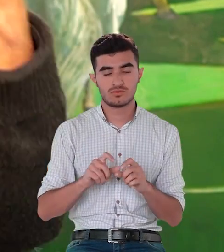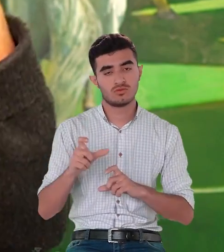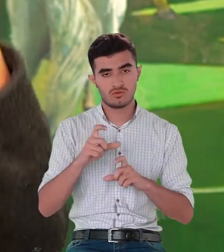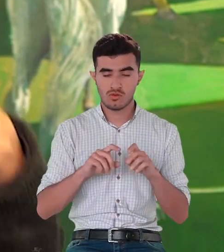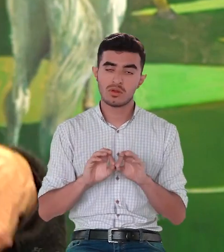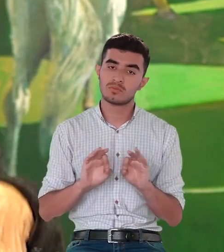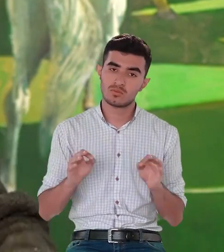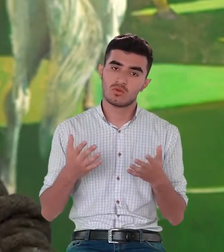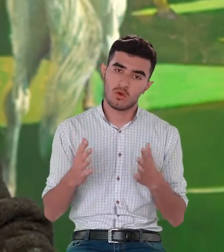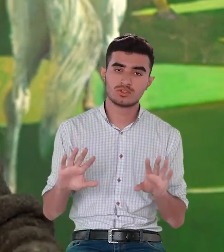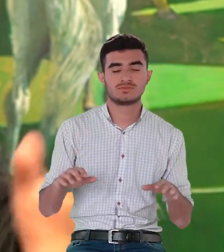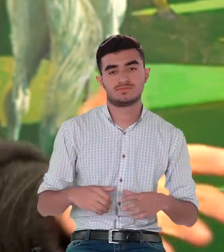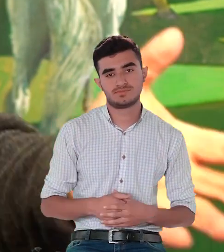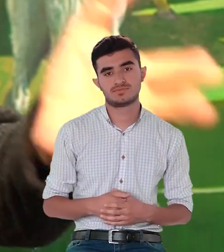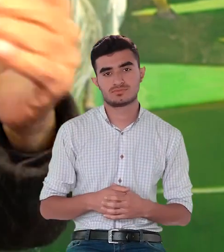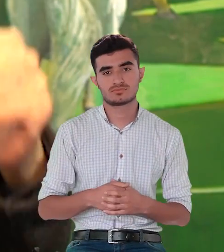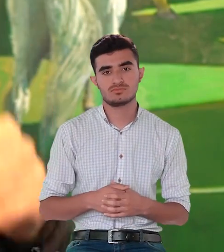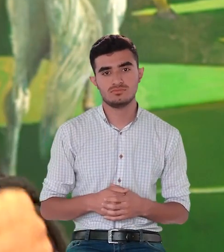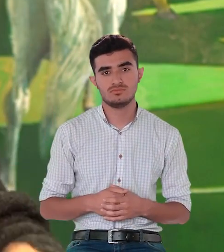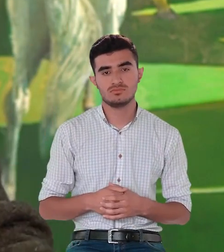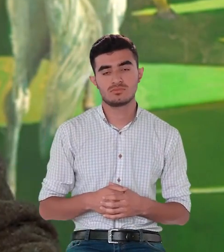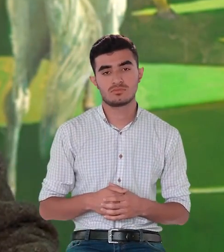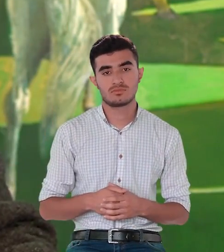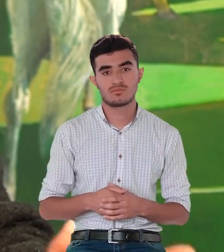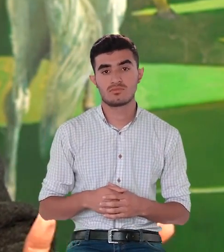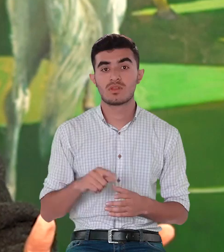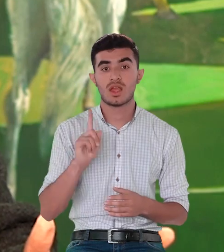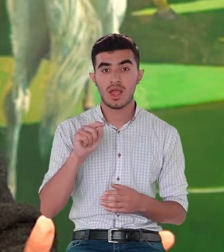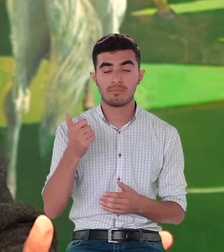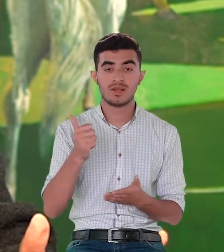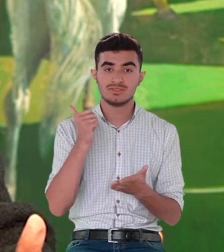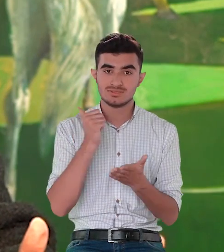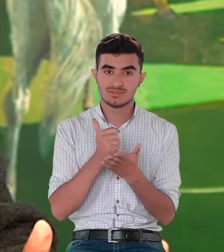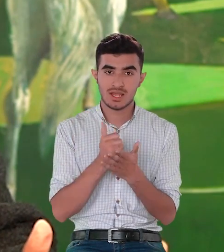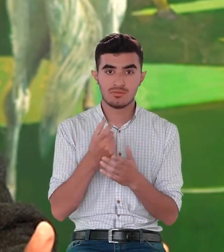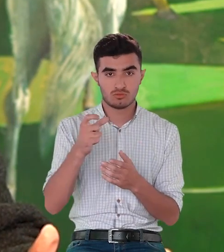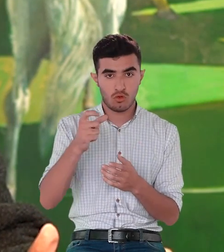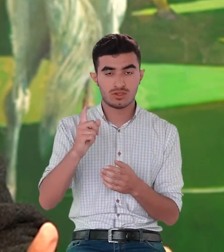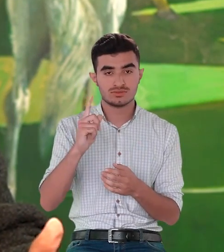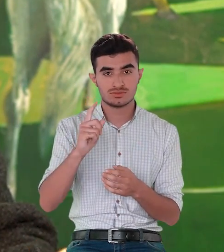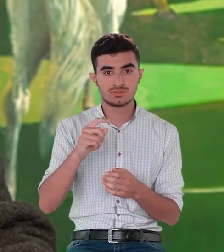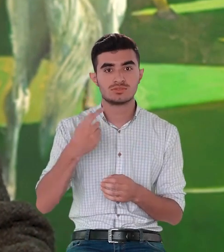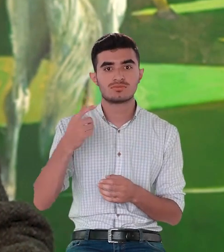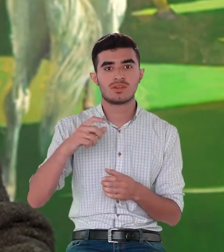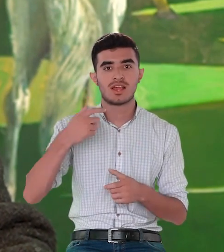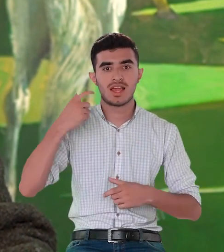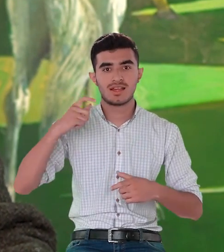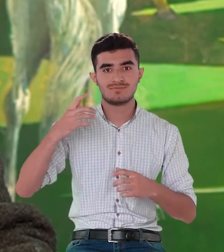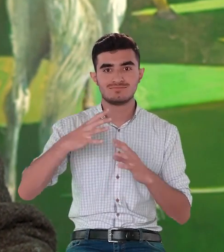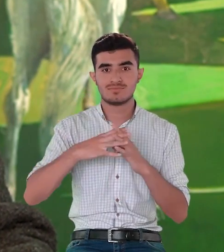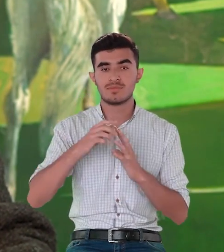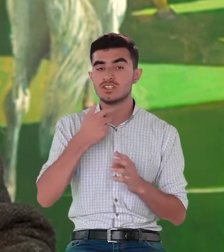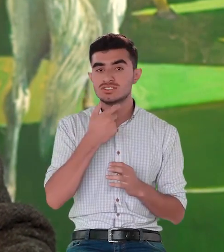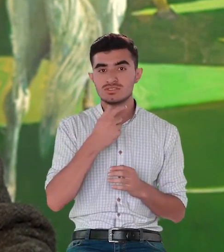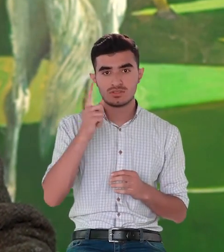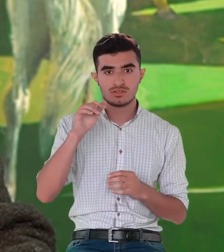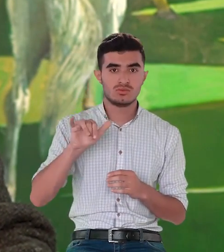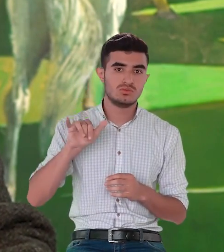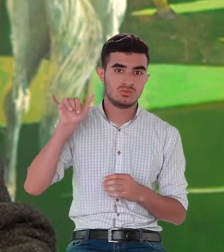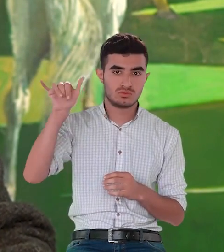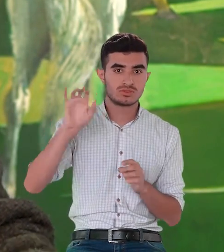میں نے بنایا ہوا ہے، کر کے دیکھو کیا ہوتا ہے. تو پھر انہوں نے اس کا وہ کوائن بنایا.